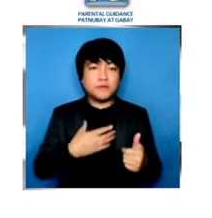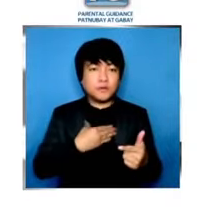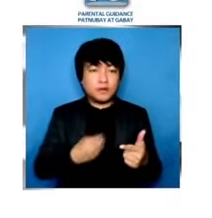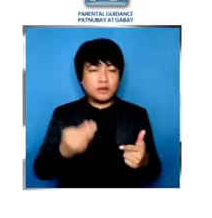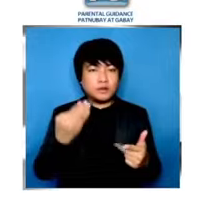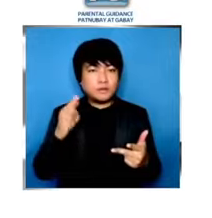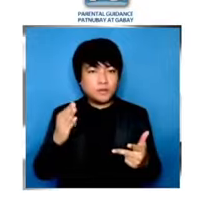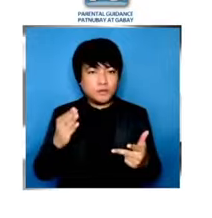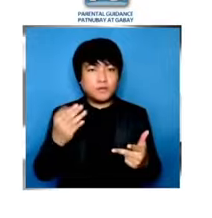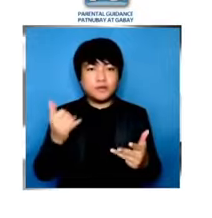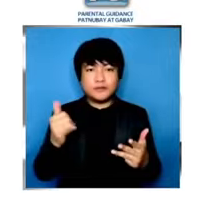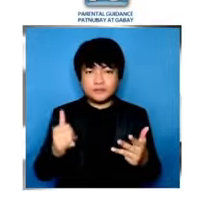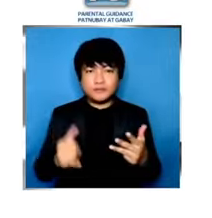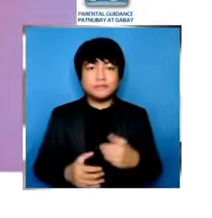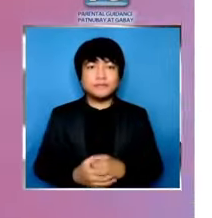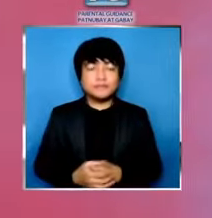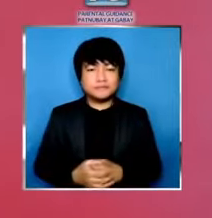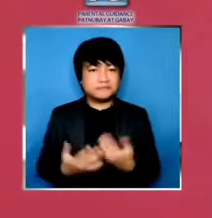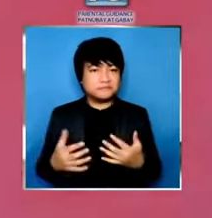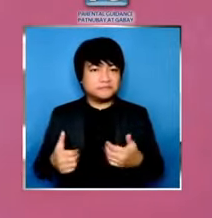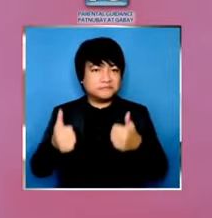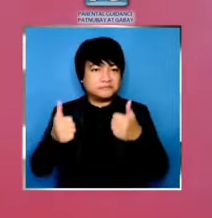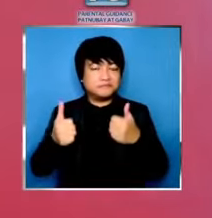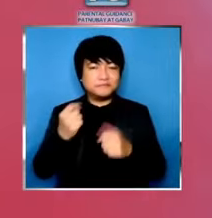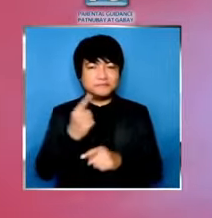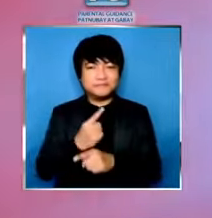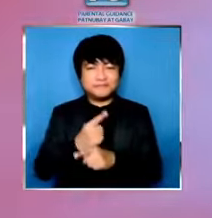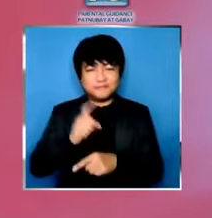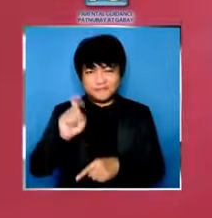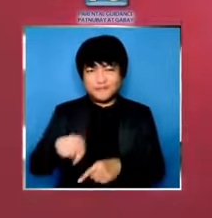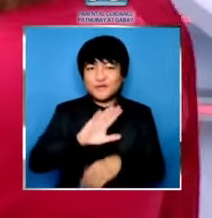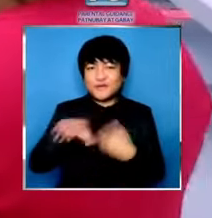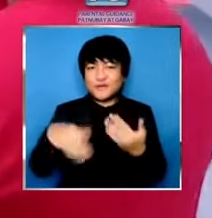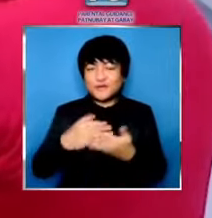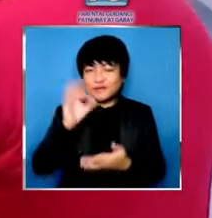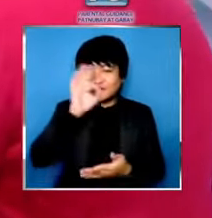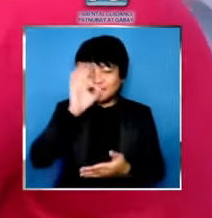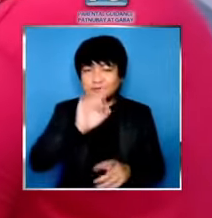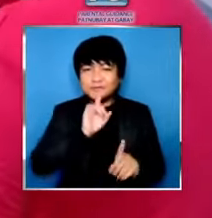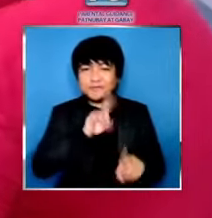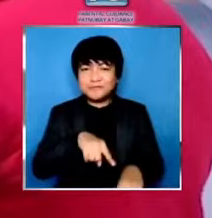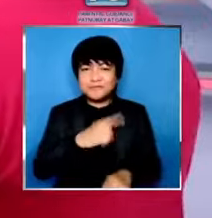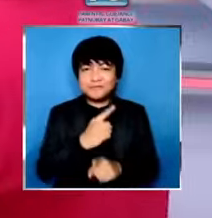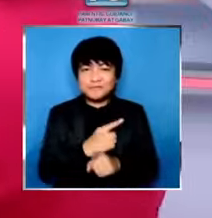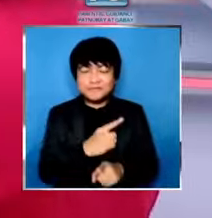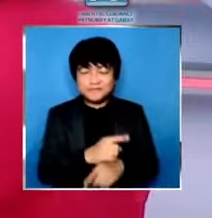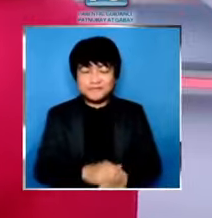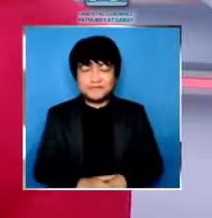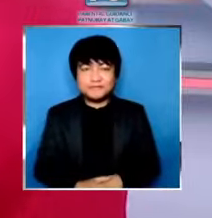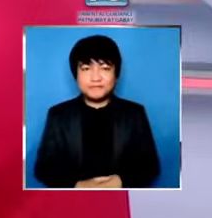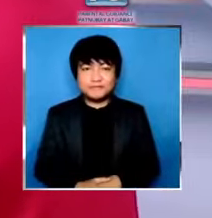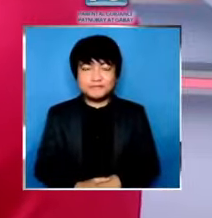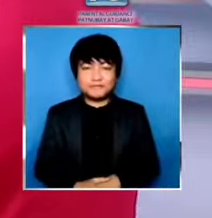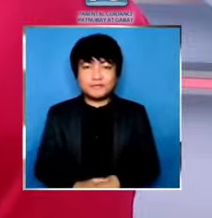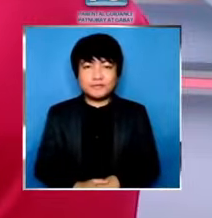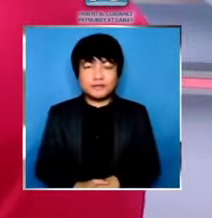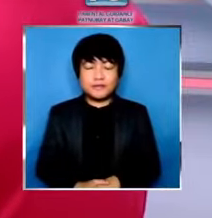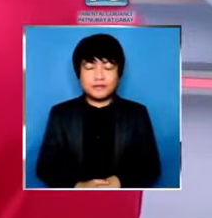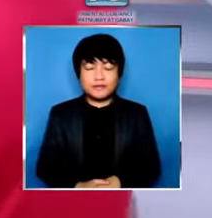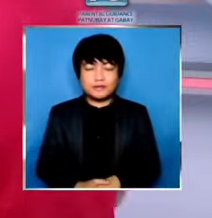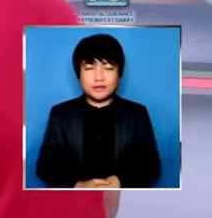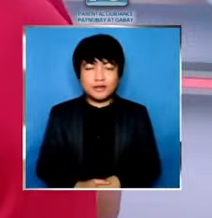dilaw. Galing, galing. Dapat alam ng lahat ng Pilipino yung mga sagot na yan, eh, di ba? Yung mga question ng kultura